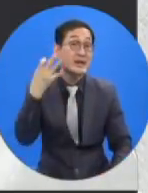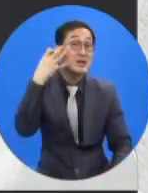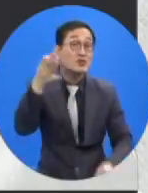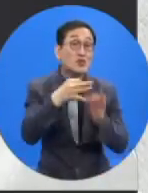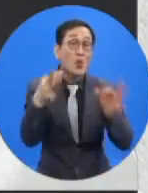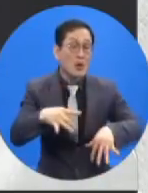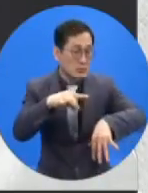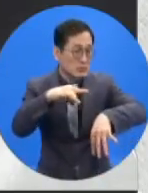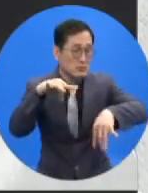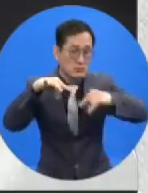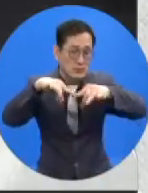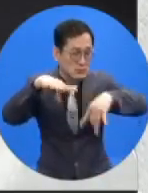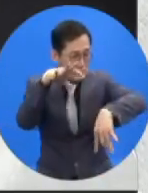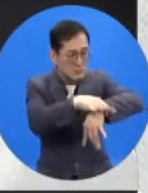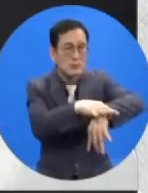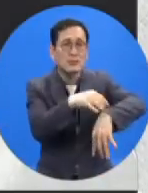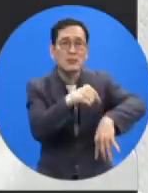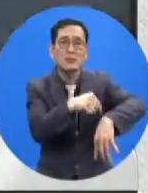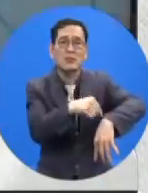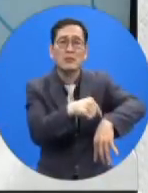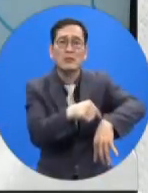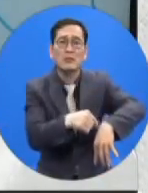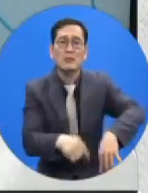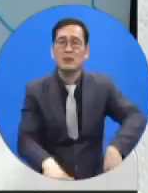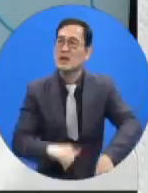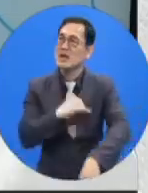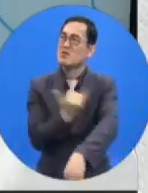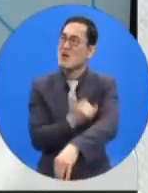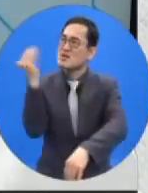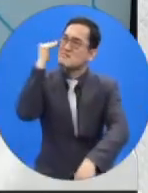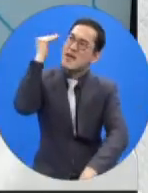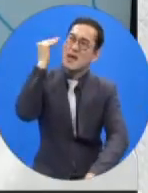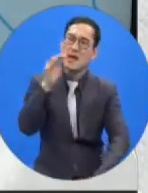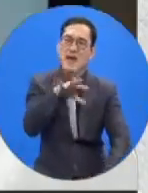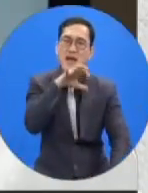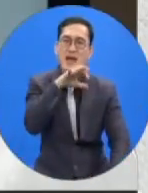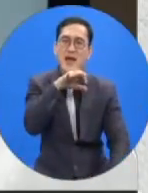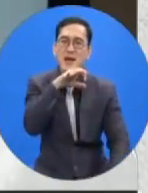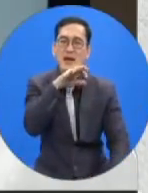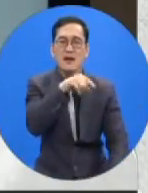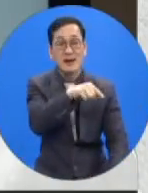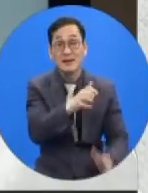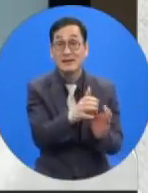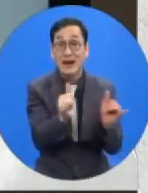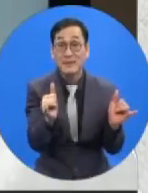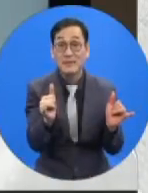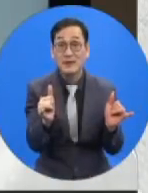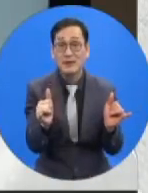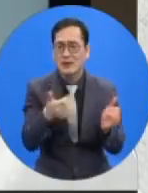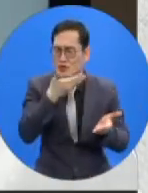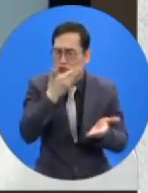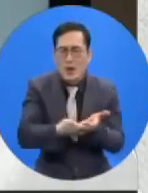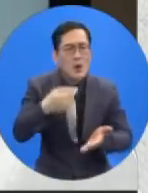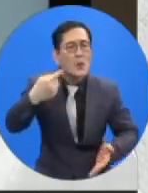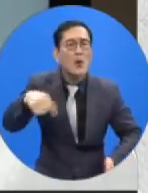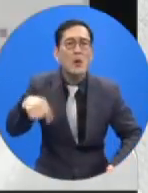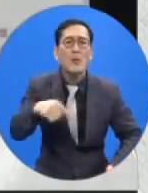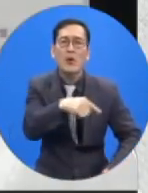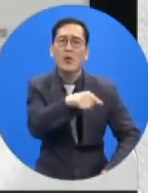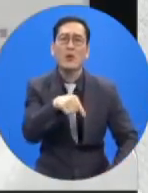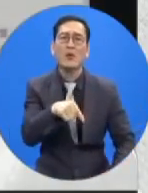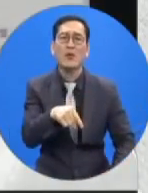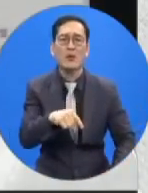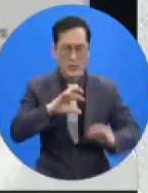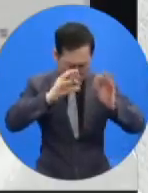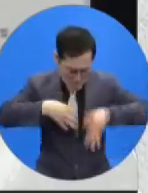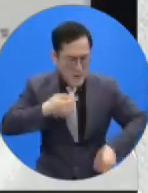거예요. 여기에다가 인권을 결부시켜가지고 안 된다고 얘기하는 분들은 무엇이 더 중요한지, 어떤 것들이 지금 상황에서 훨씬 더